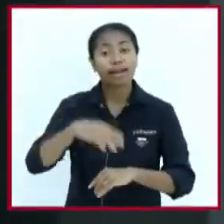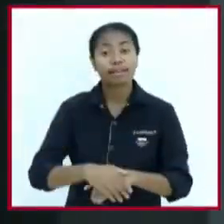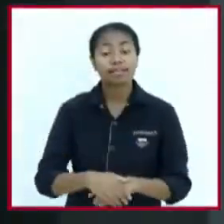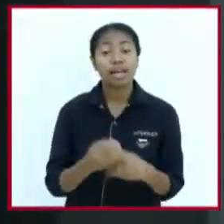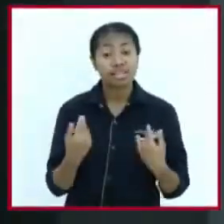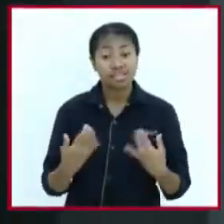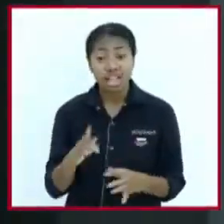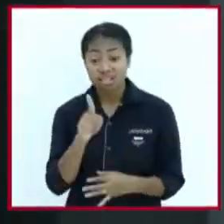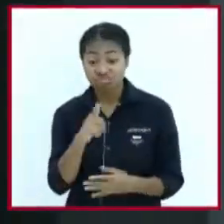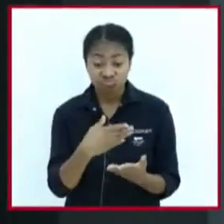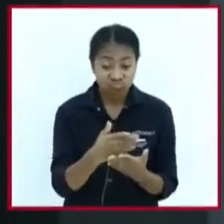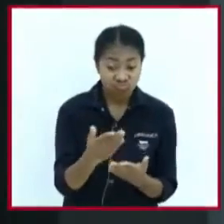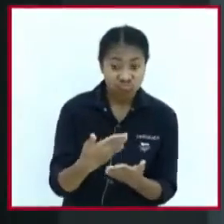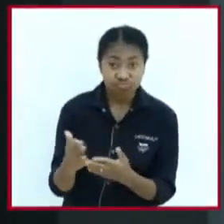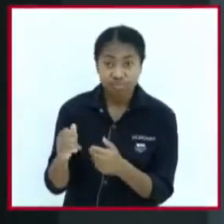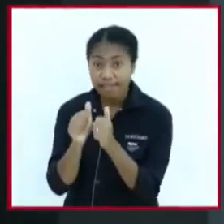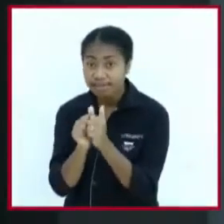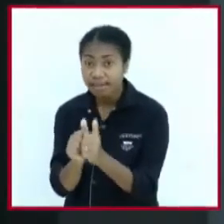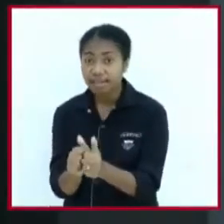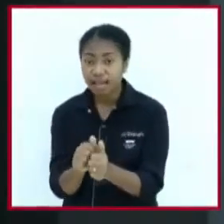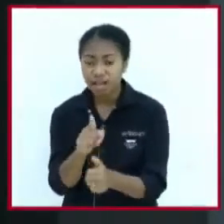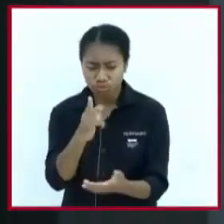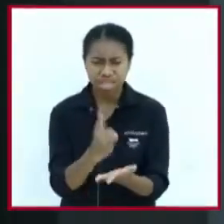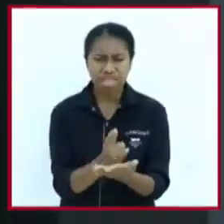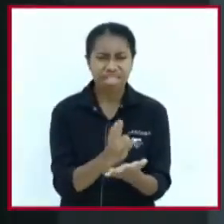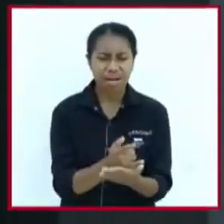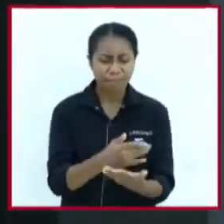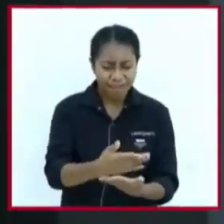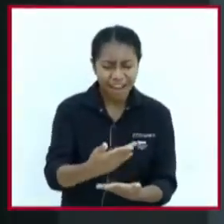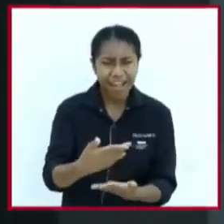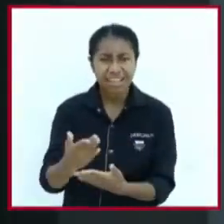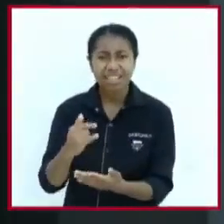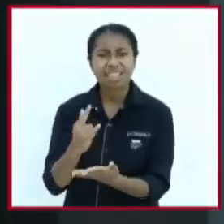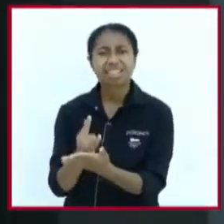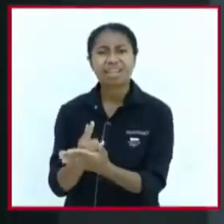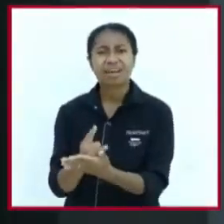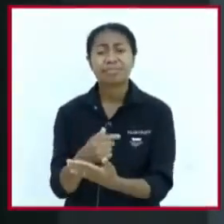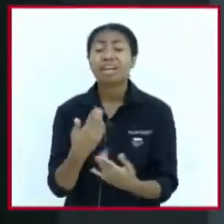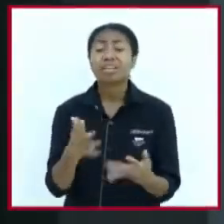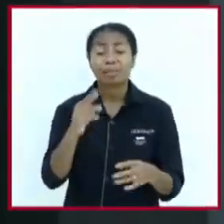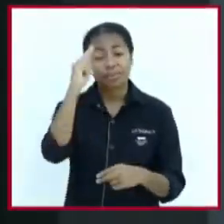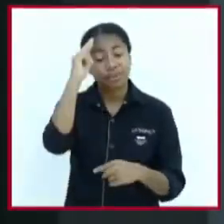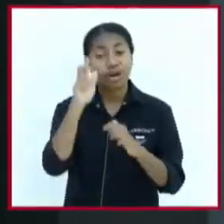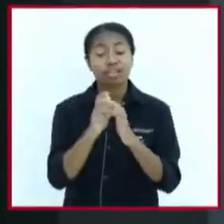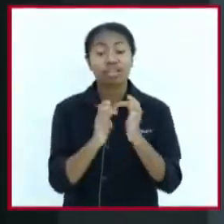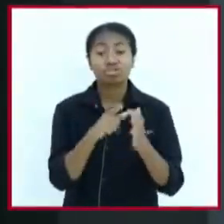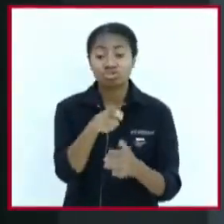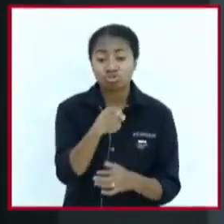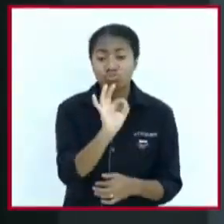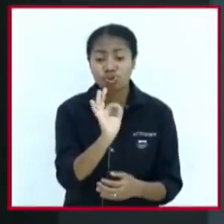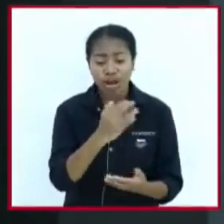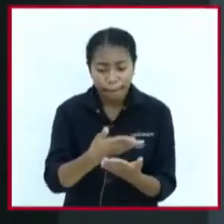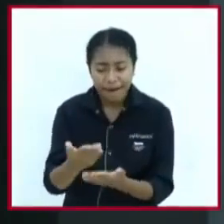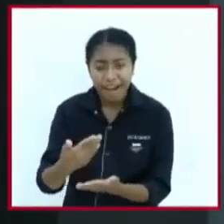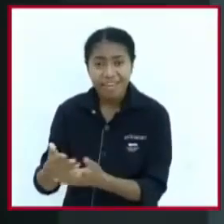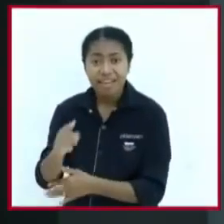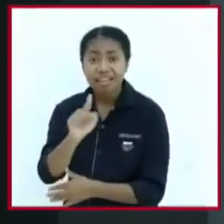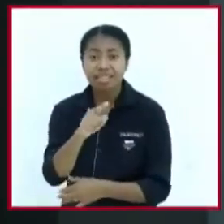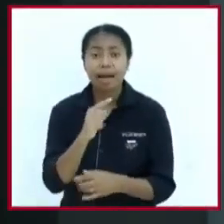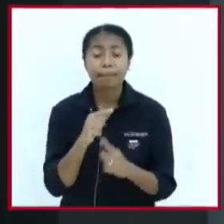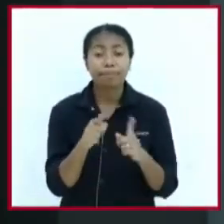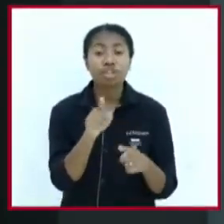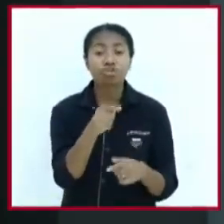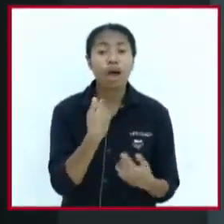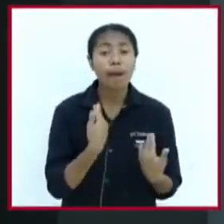dia adalah pelayan yang setia yang tetap pelayan tapi Yesus itu Bukan Pelayan Yesus Tuhan anak-anak yang